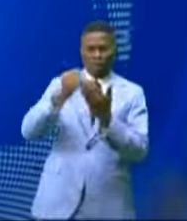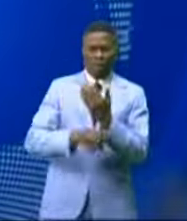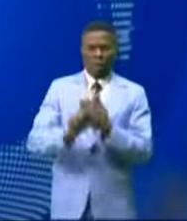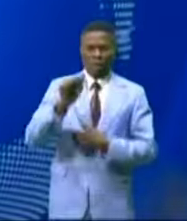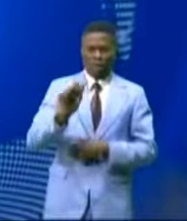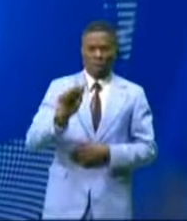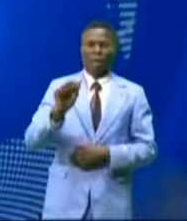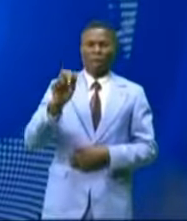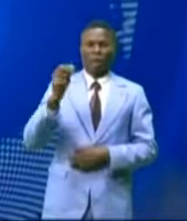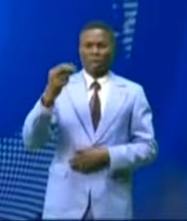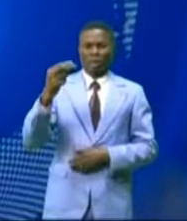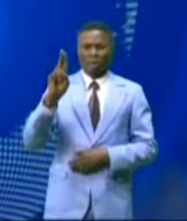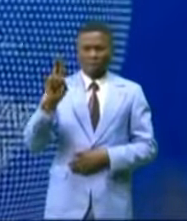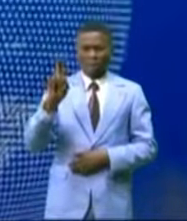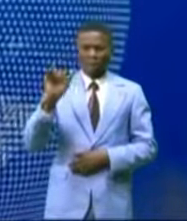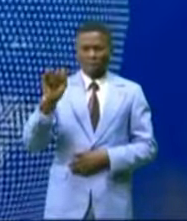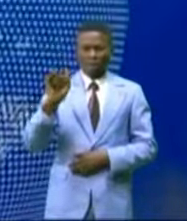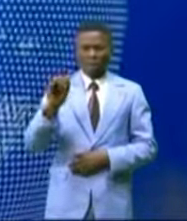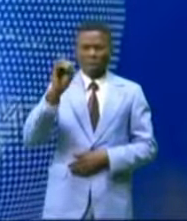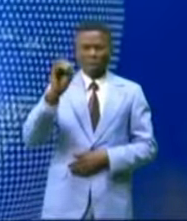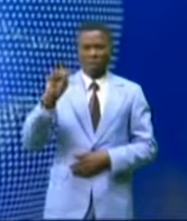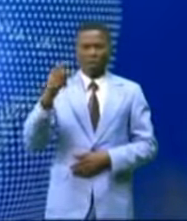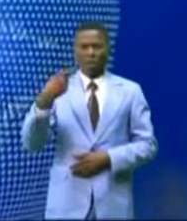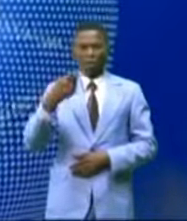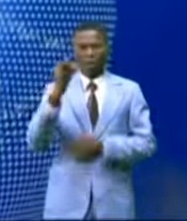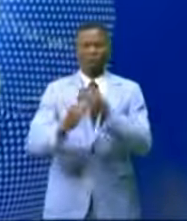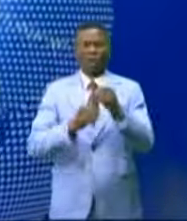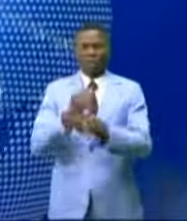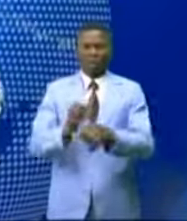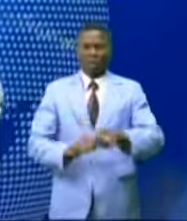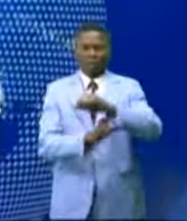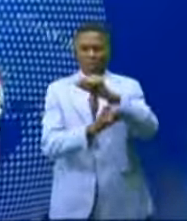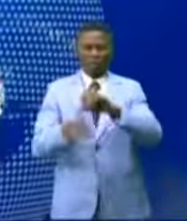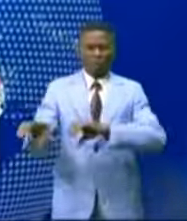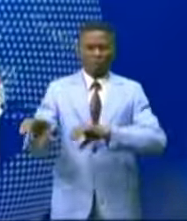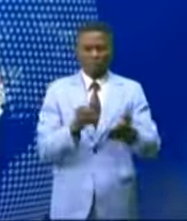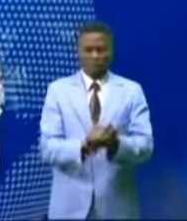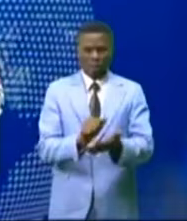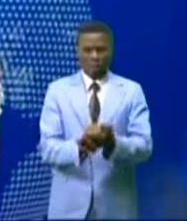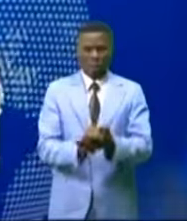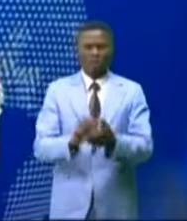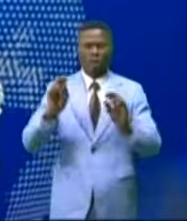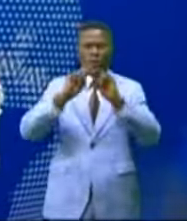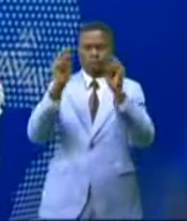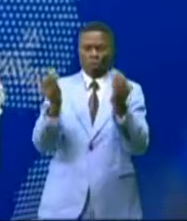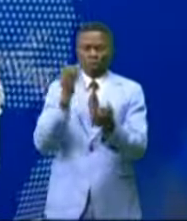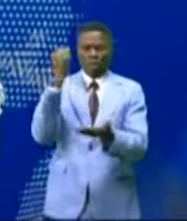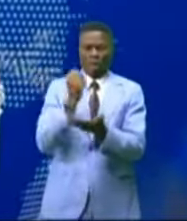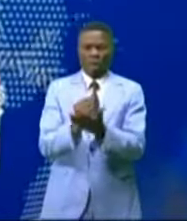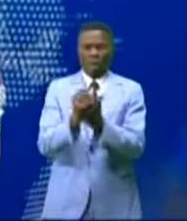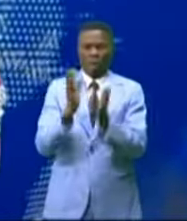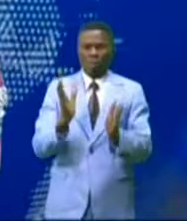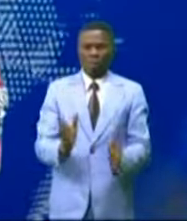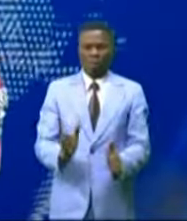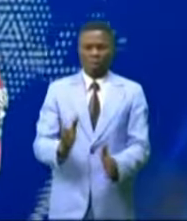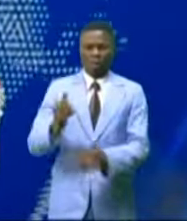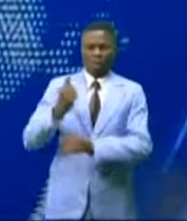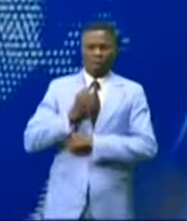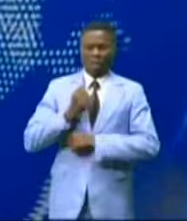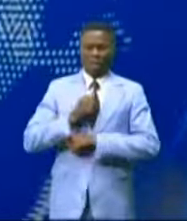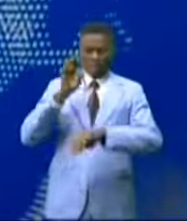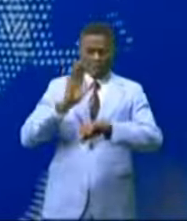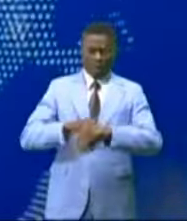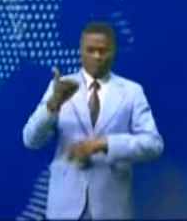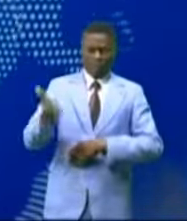iPass une ONG internationale son appui à ces activités qu'une délégation de l'ambassade du Canada ce journe dans cette